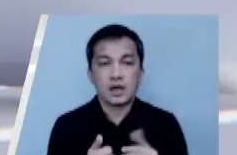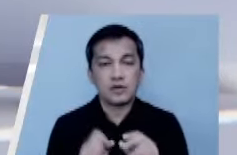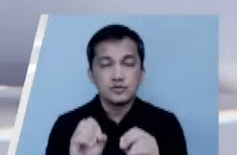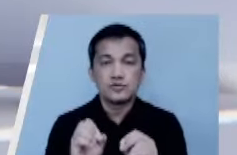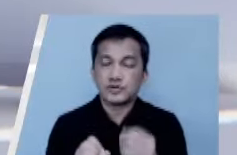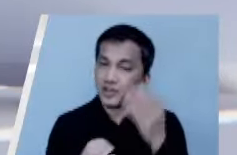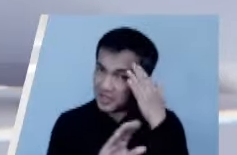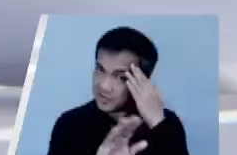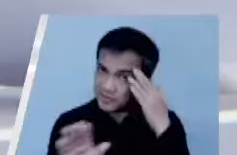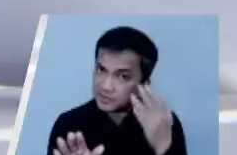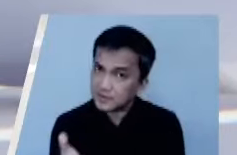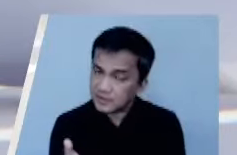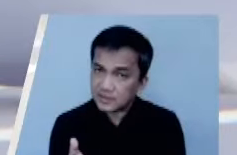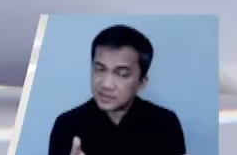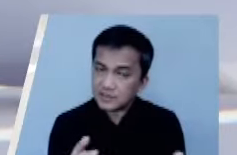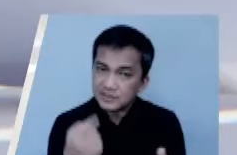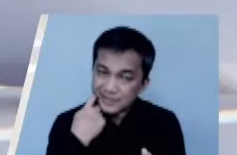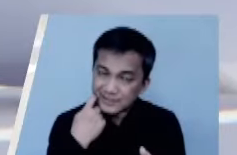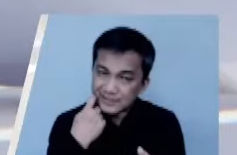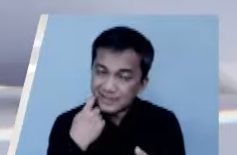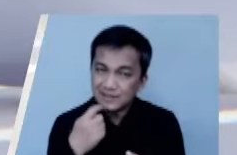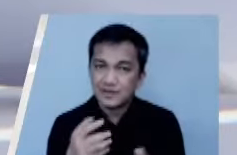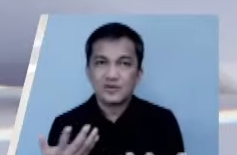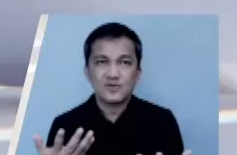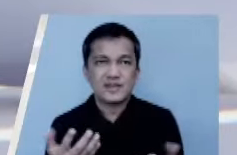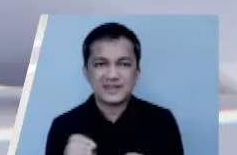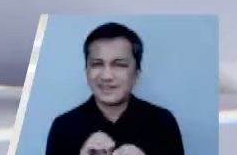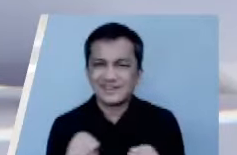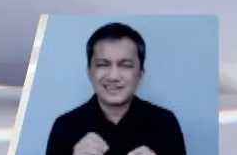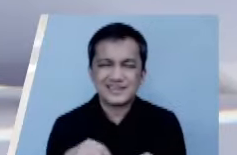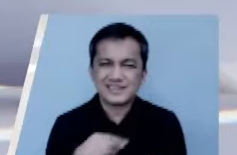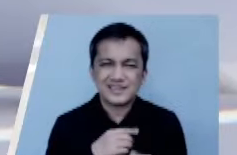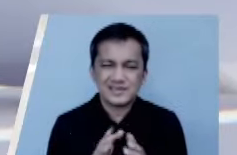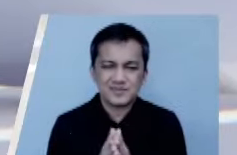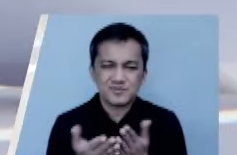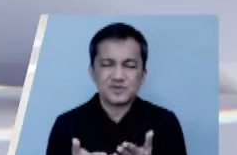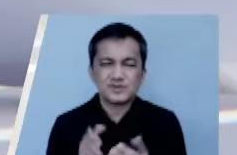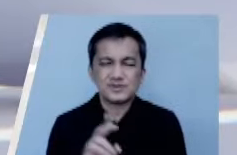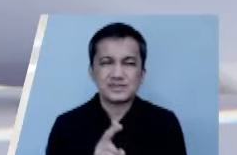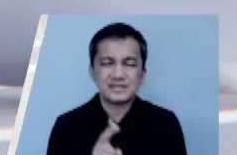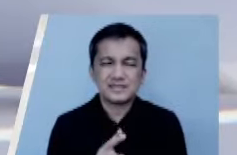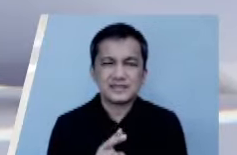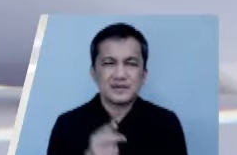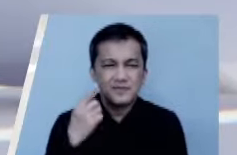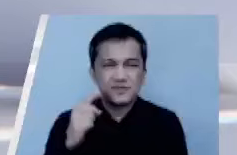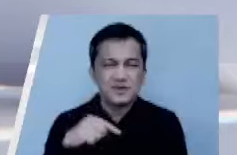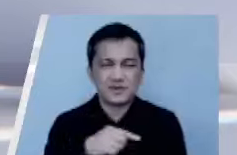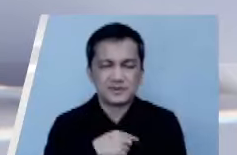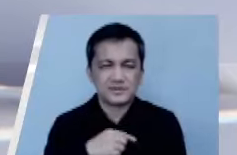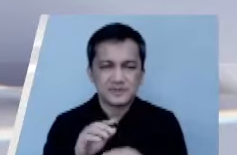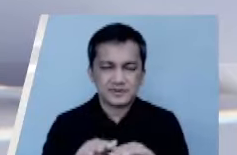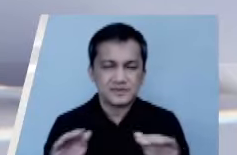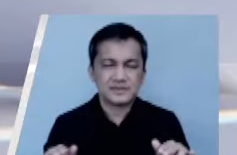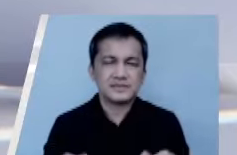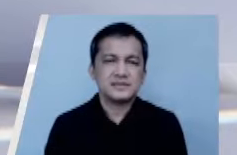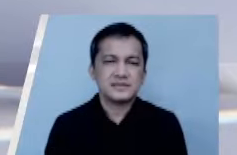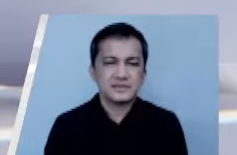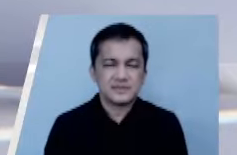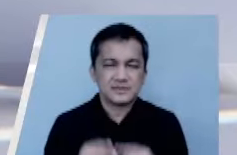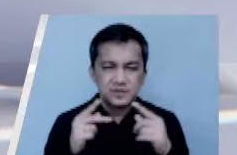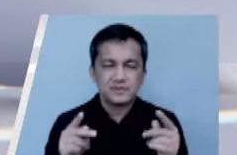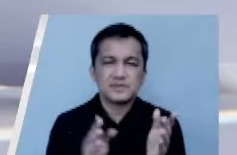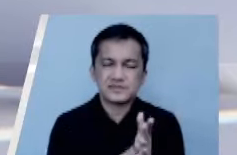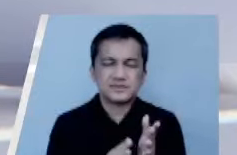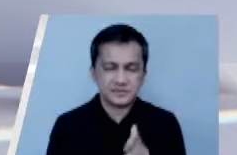Ano na in the recent past no halos wala na tayo ng mga libro na ginagamit no para sa ating mga bata no sa public schools natin ano